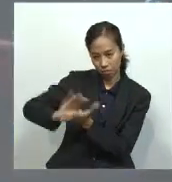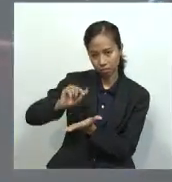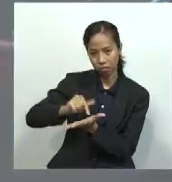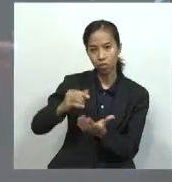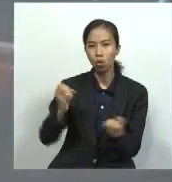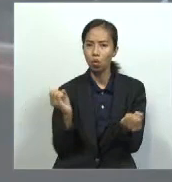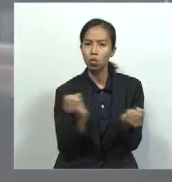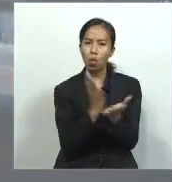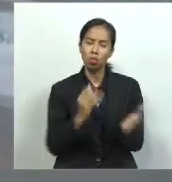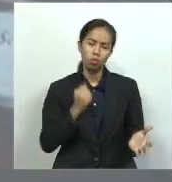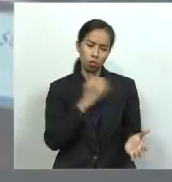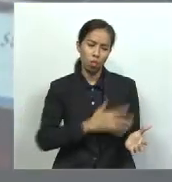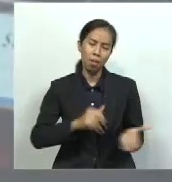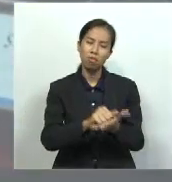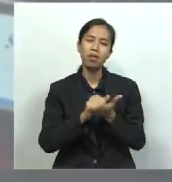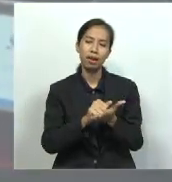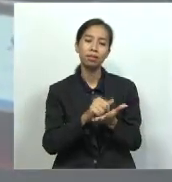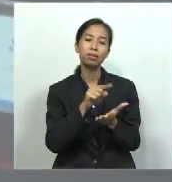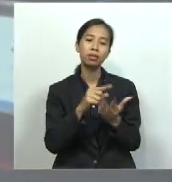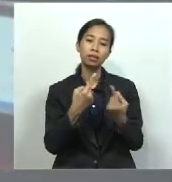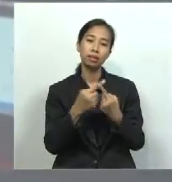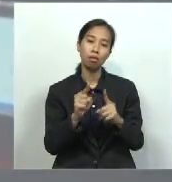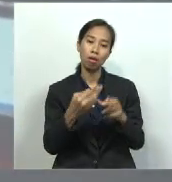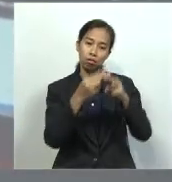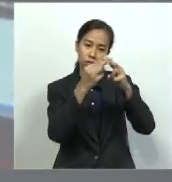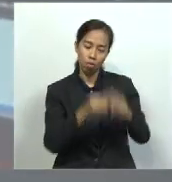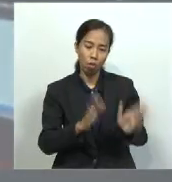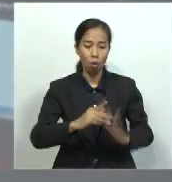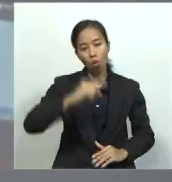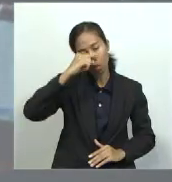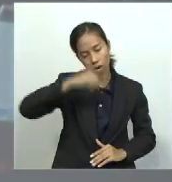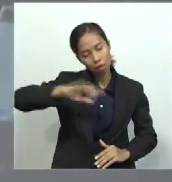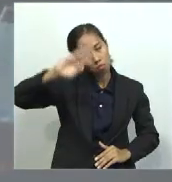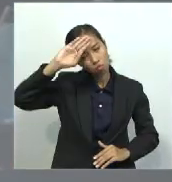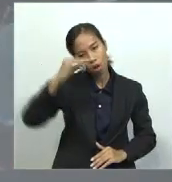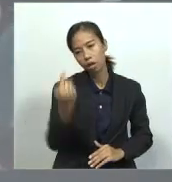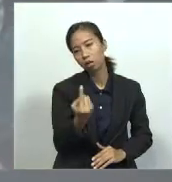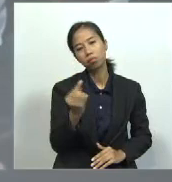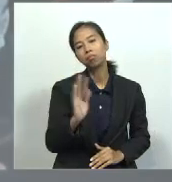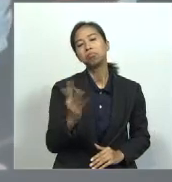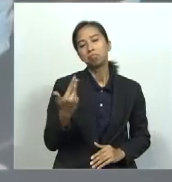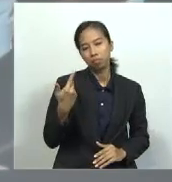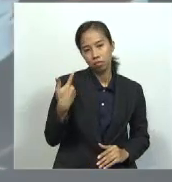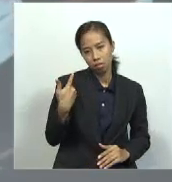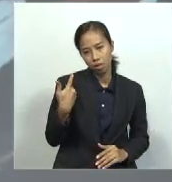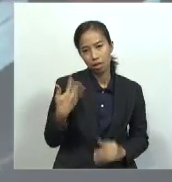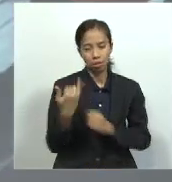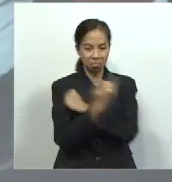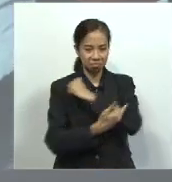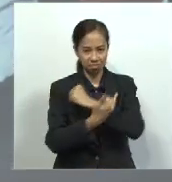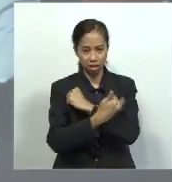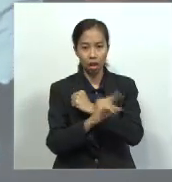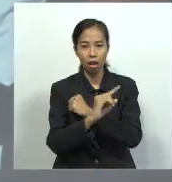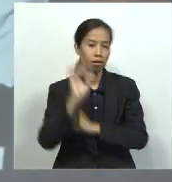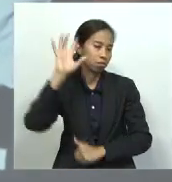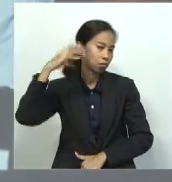การให้บริการด้านสุขภาพแก่ประชาชนซึ่งไม่เฉพาะแต่ผู้ป่วยชาวไทยเท่านั้นแต่ยังมีประชาชนจากประเทศเพื่อนบ้านอย่างสปป.ล